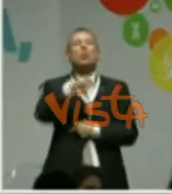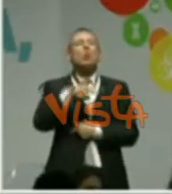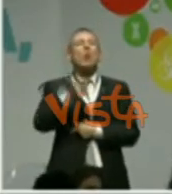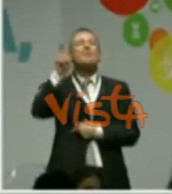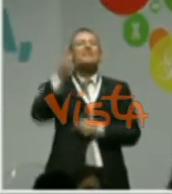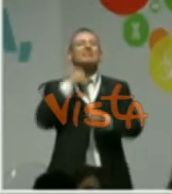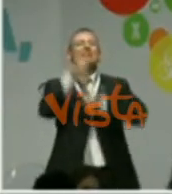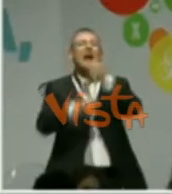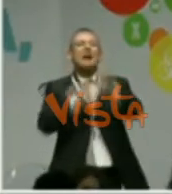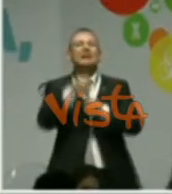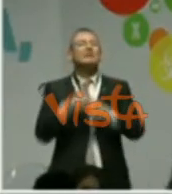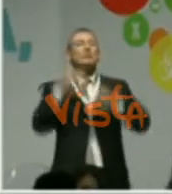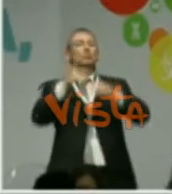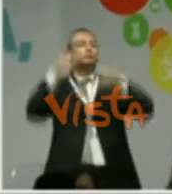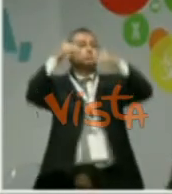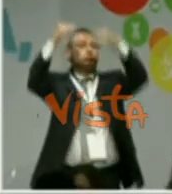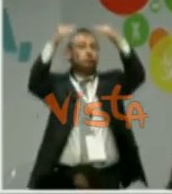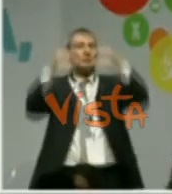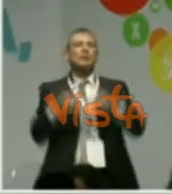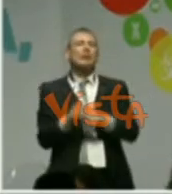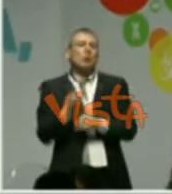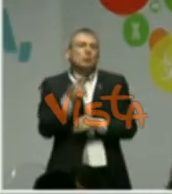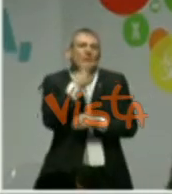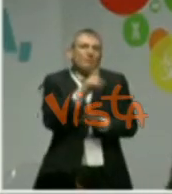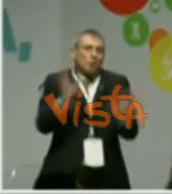surplus primario però ve la risparmio questa perché non voglio mettere a parte il bilancio pubblico